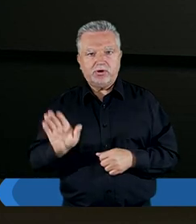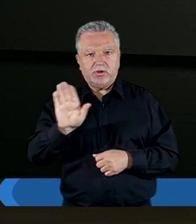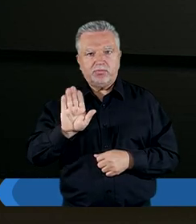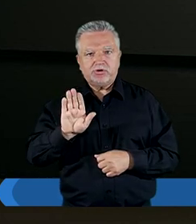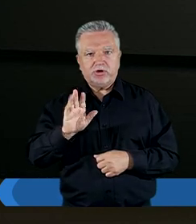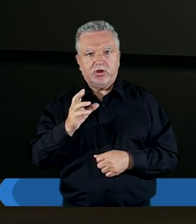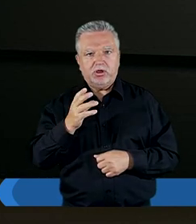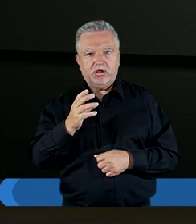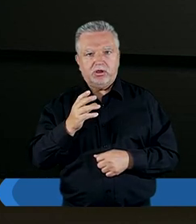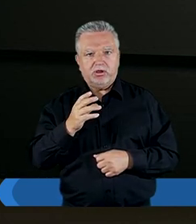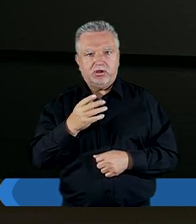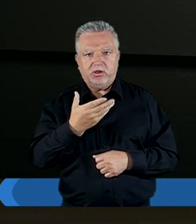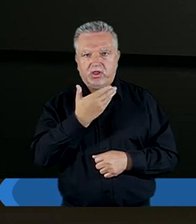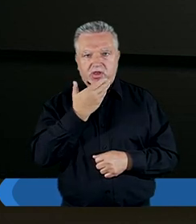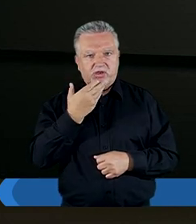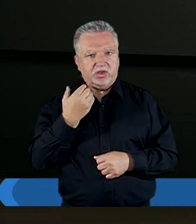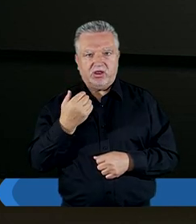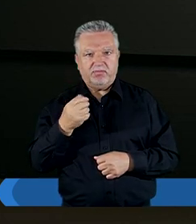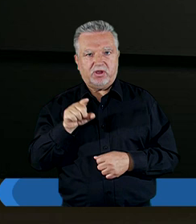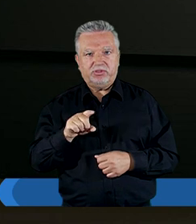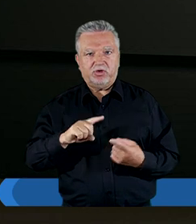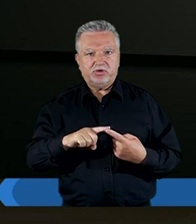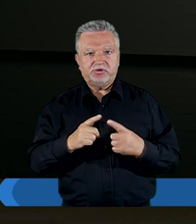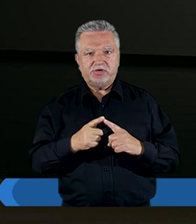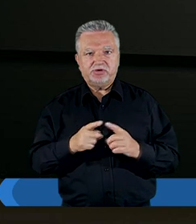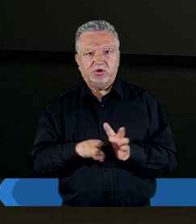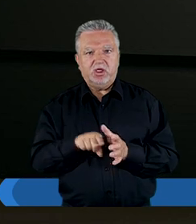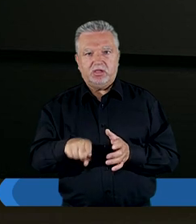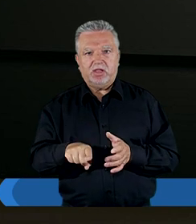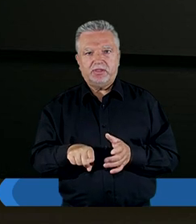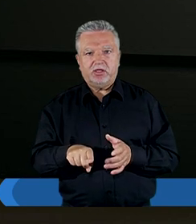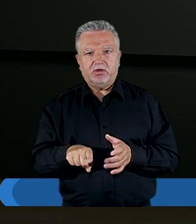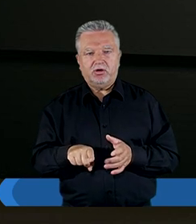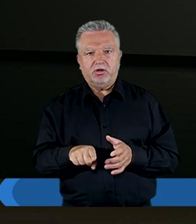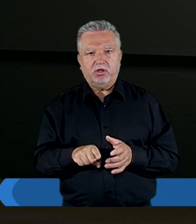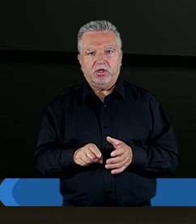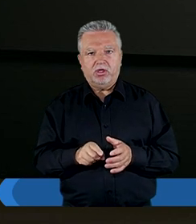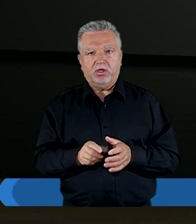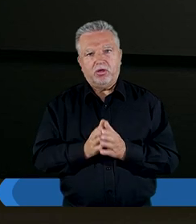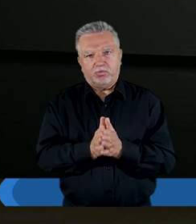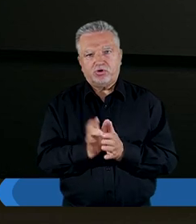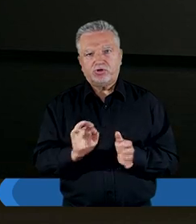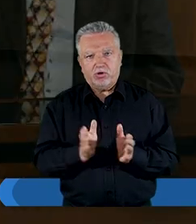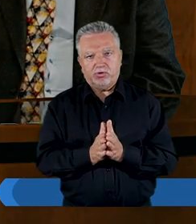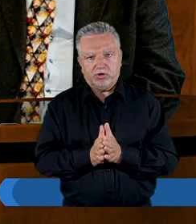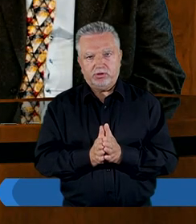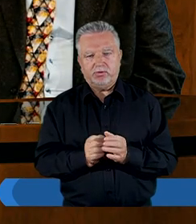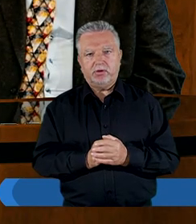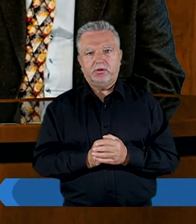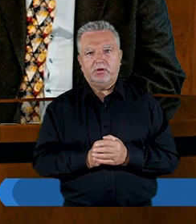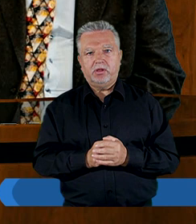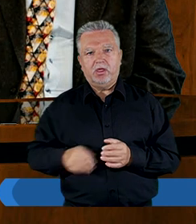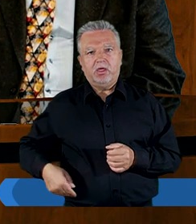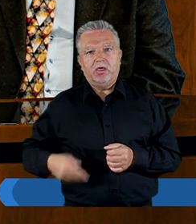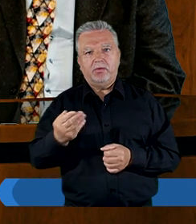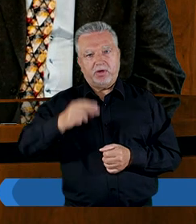Bożego nie miałoby to racji bytu. Dlatego w tej chwili bardzo proszę o modlitwę.